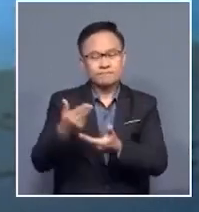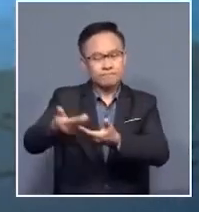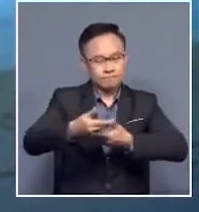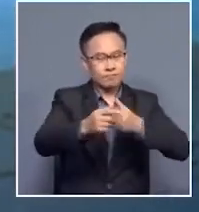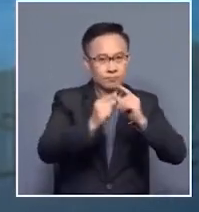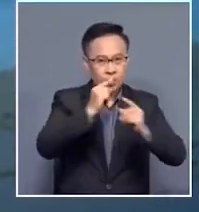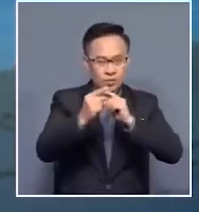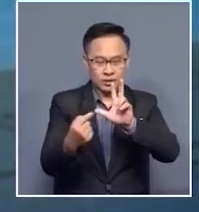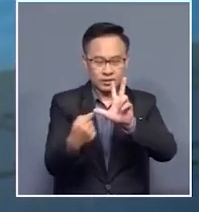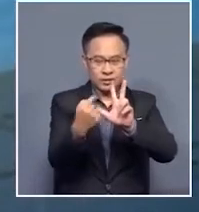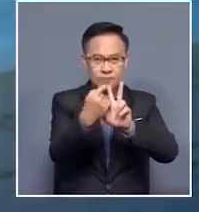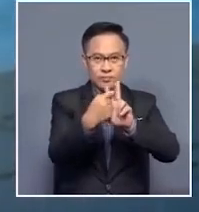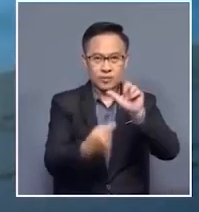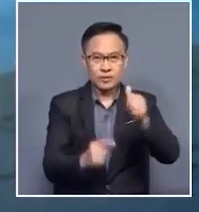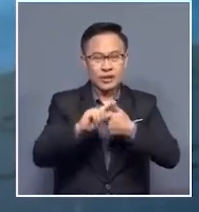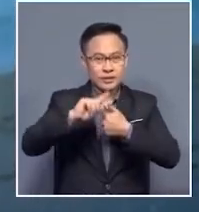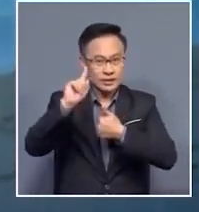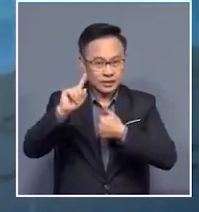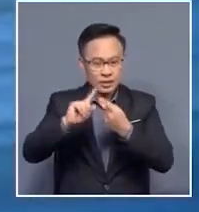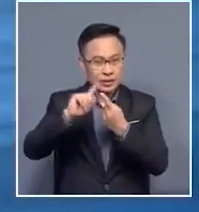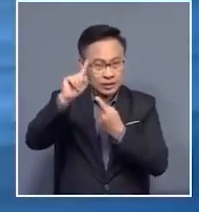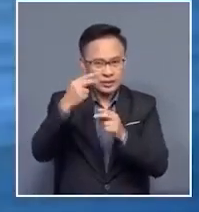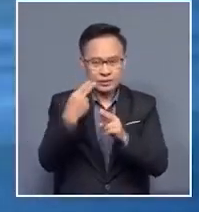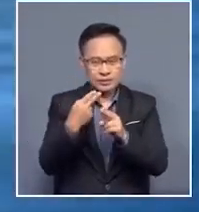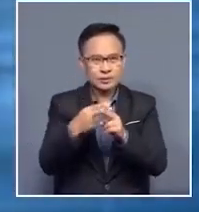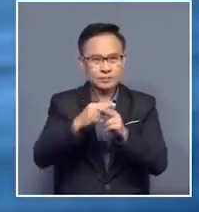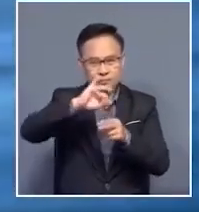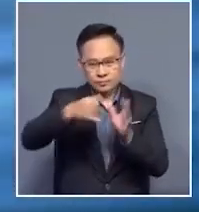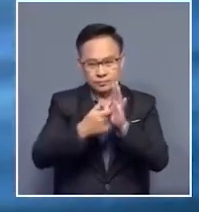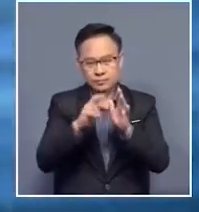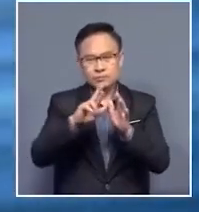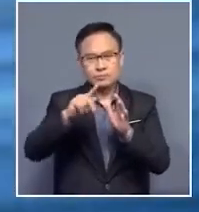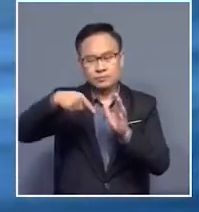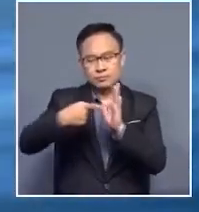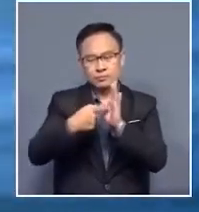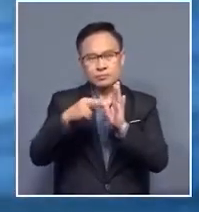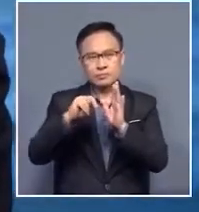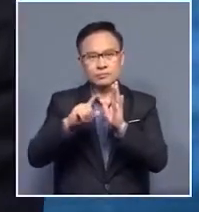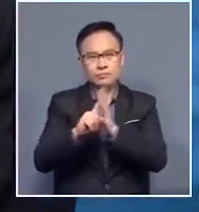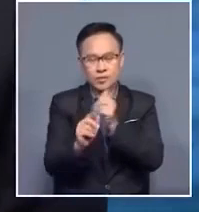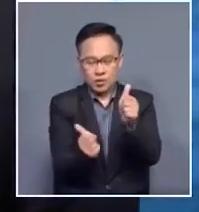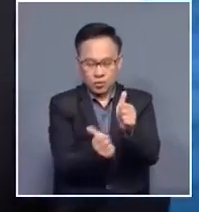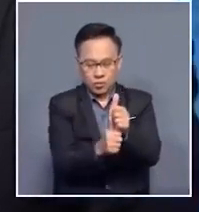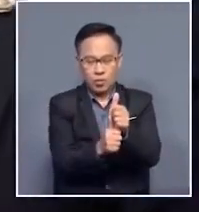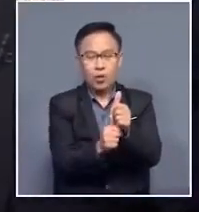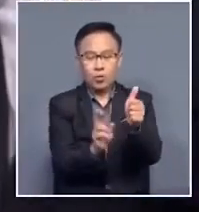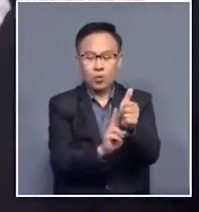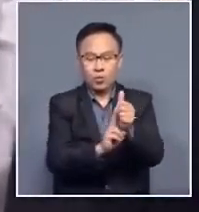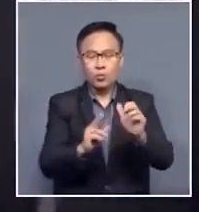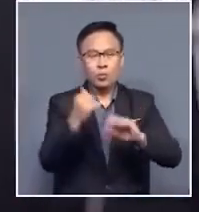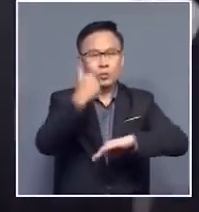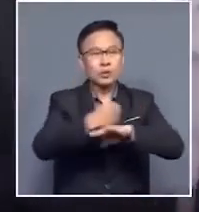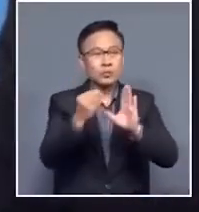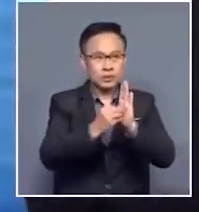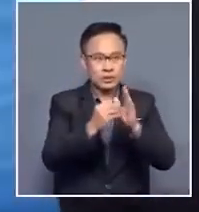กรับเชิญถึง3ท่านด้วยกันนะคะเริ่มจากท่านจักรพันธ์ผิวงามรองผู้ว่าราชการกรุงเทพมหานครและยังมีพลตำรวจต